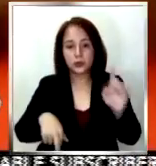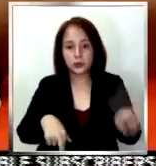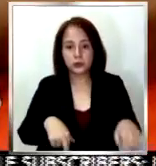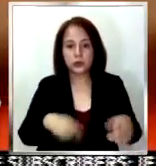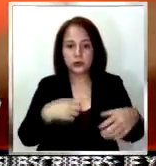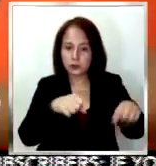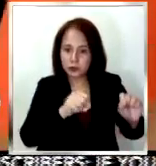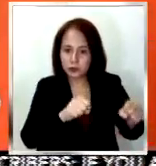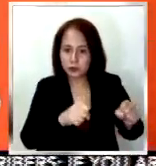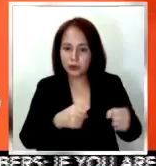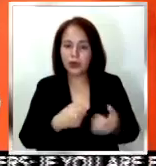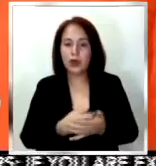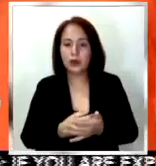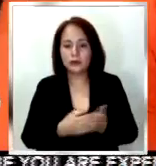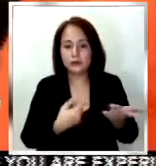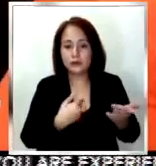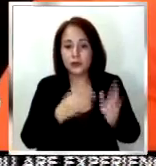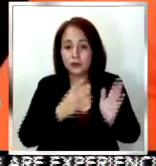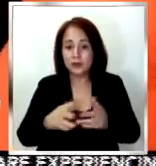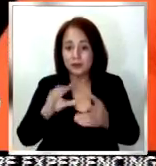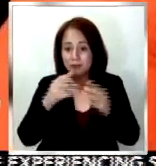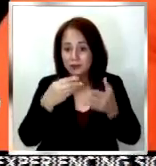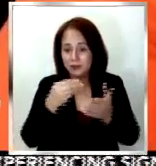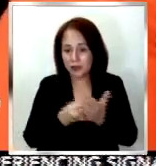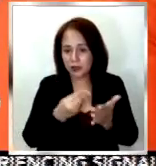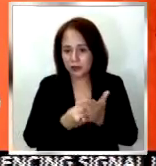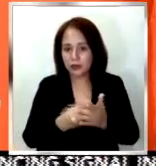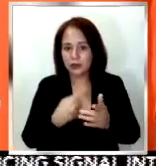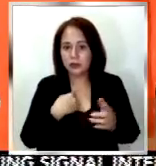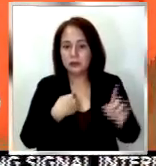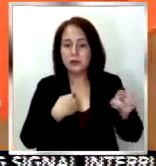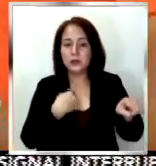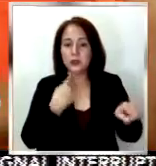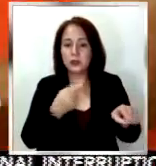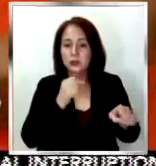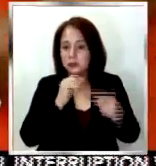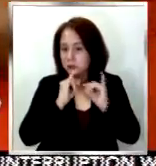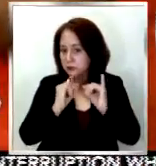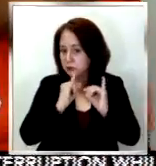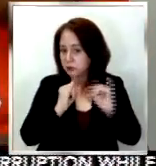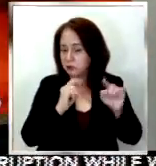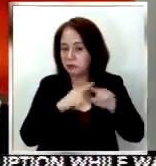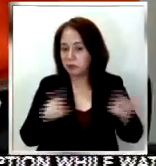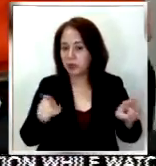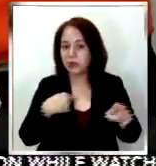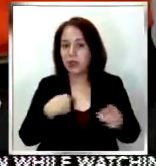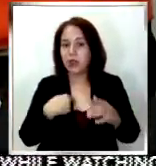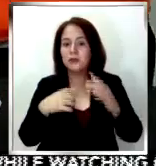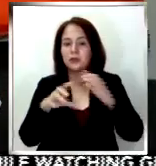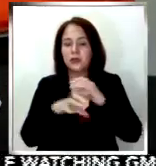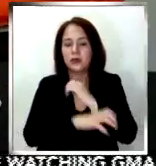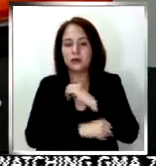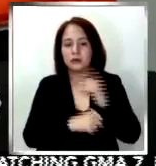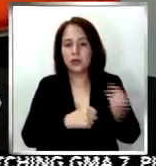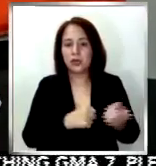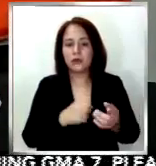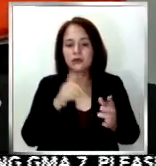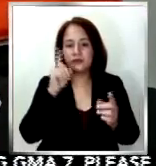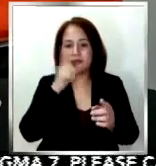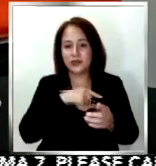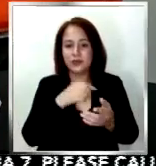pero hindi sila nagbigay ng pahayag. Mahaharap sila sa reklamong robbery, extortion at falsification of public documents. Ang